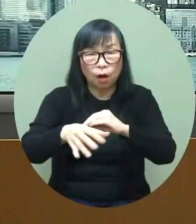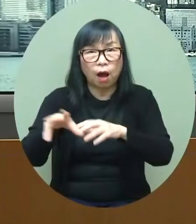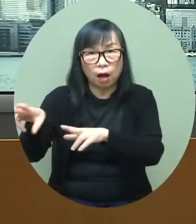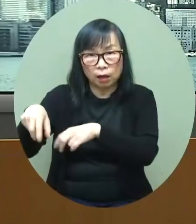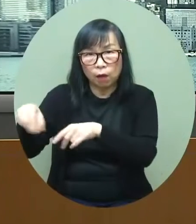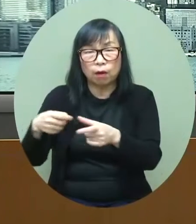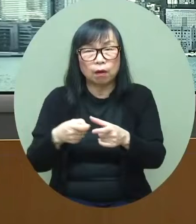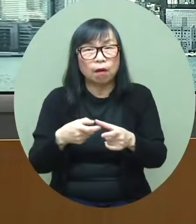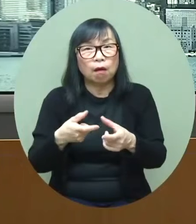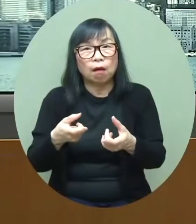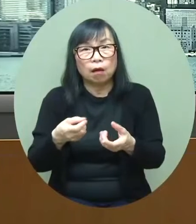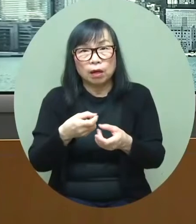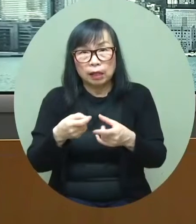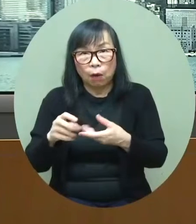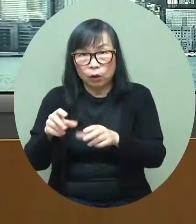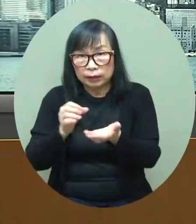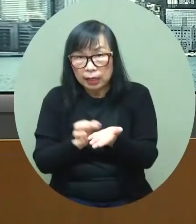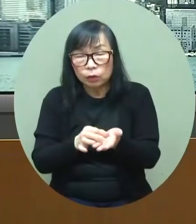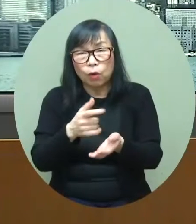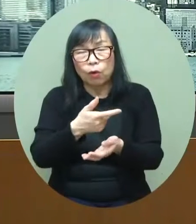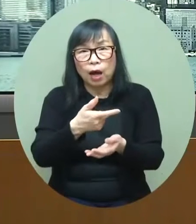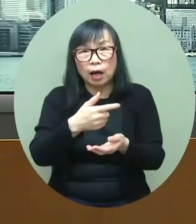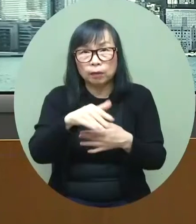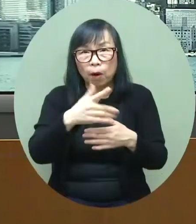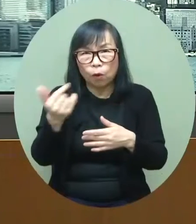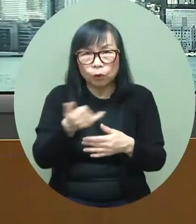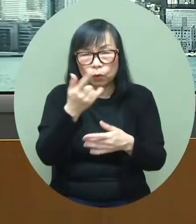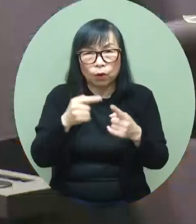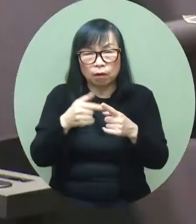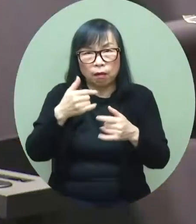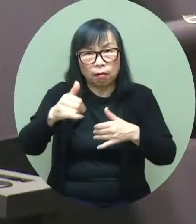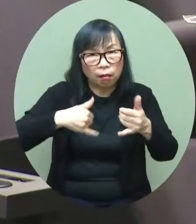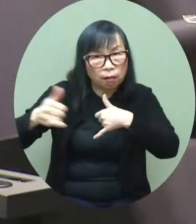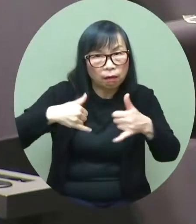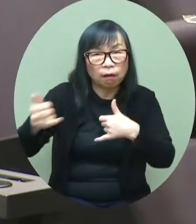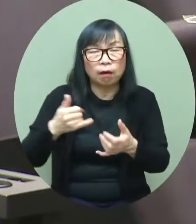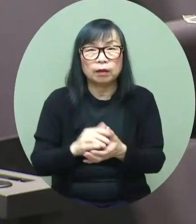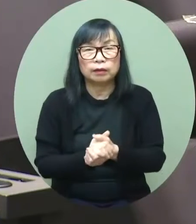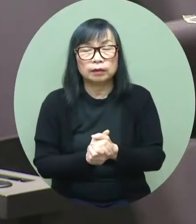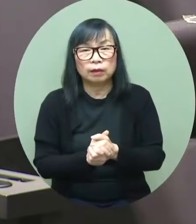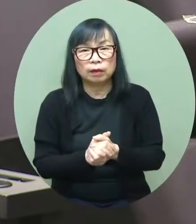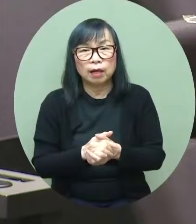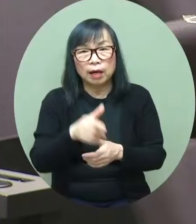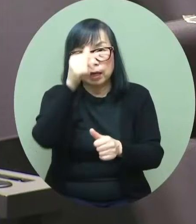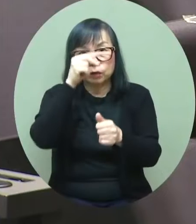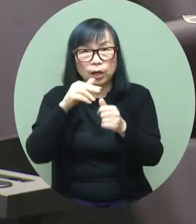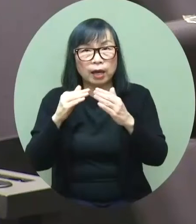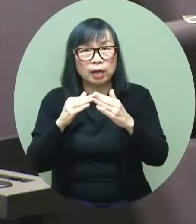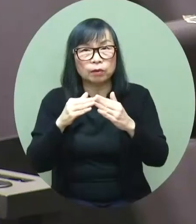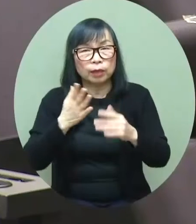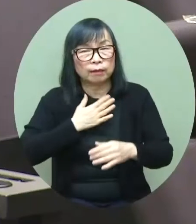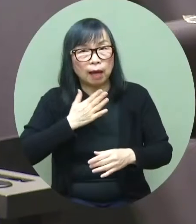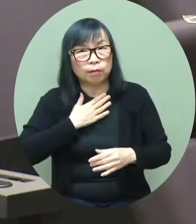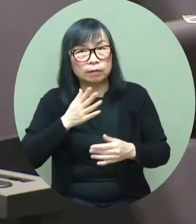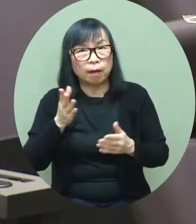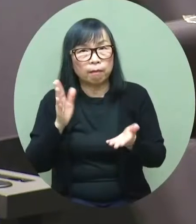或者市區咧，其實都好多嘅市民係外出啦。咁其實頭先即係 CHP 呢邊都講咗，其實都擔心疫